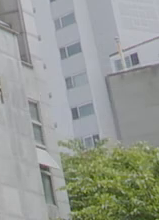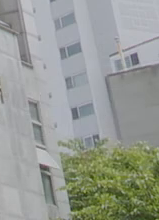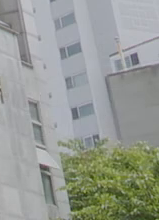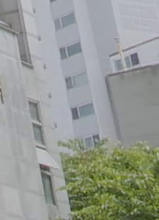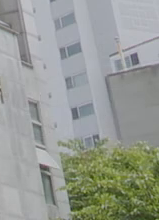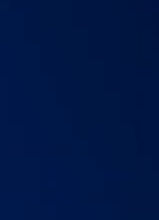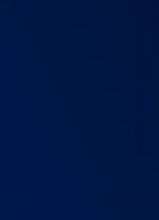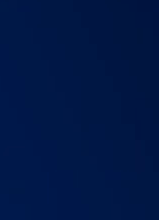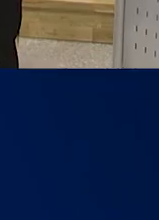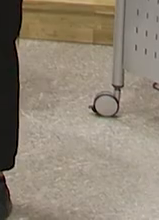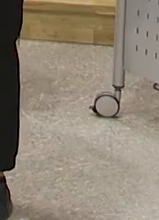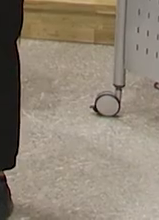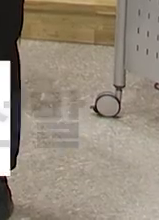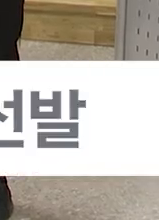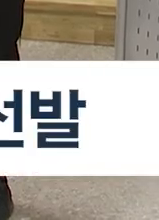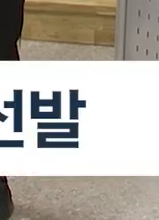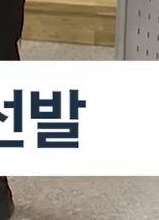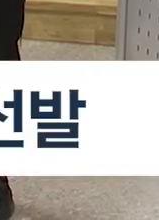개최합니다.